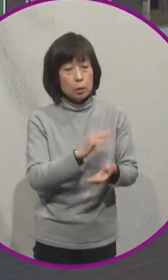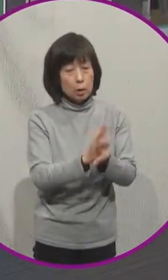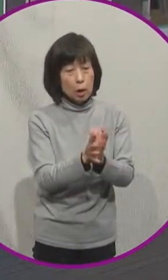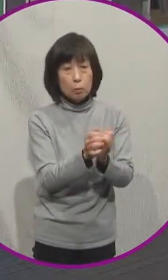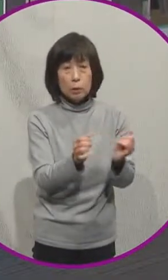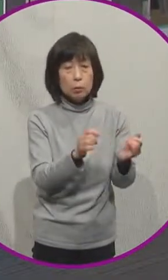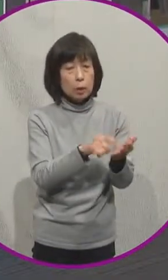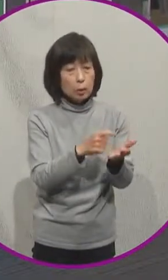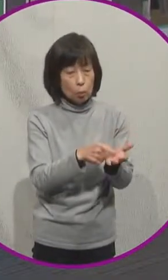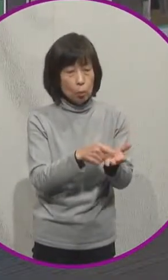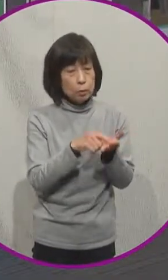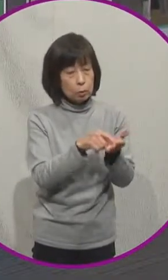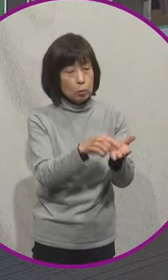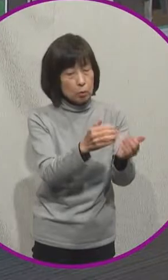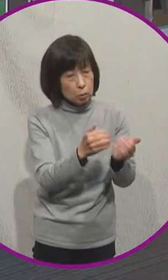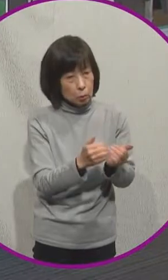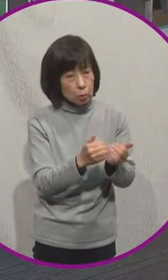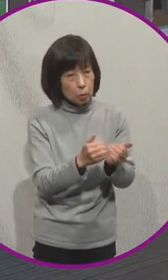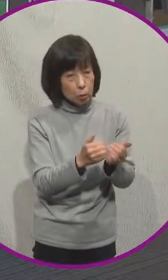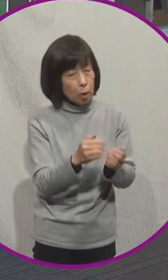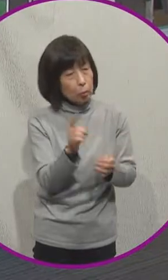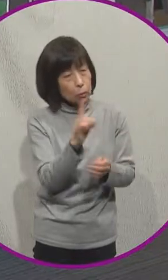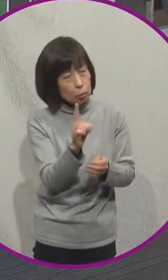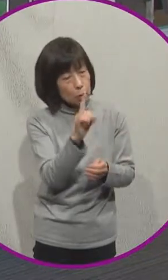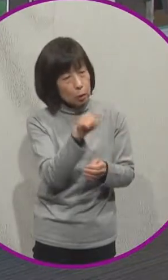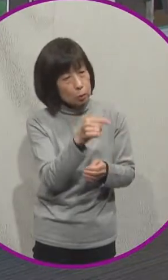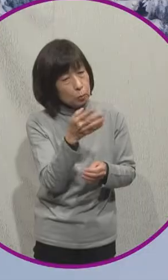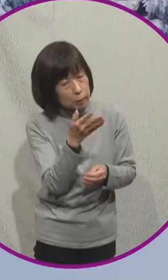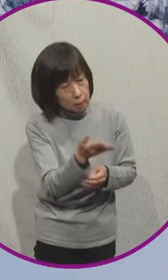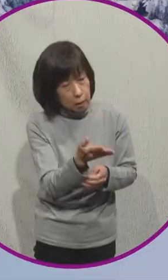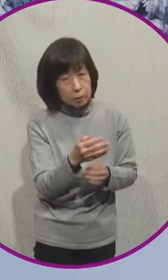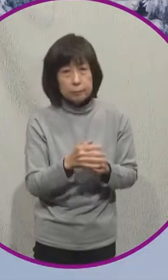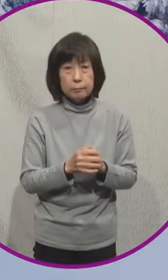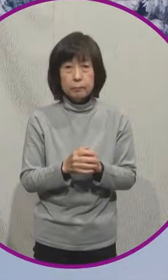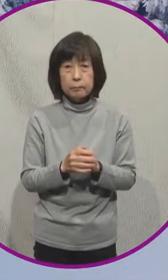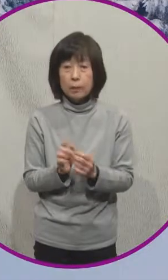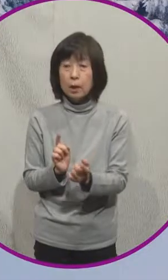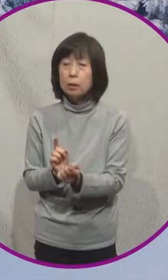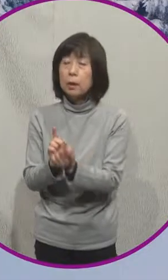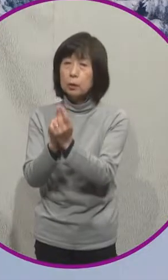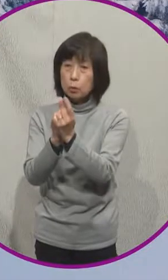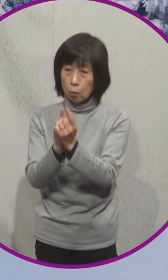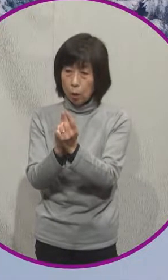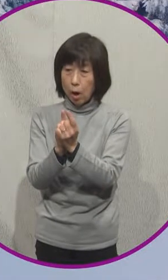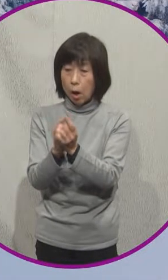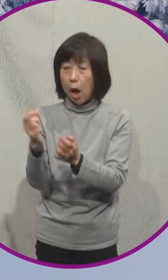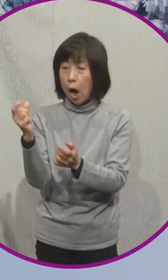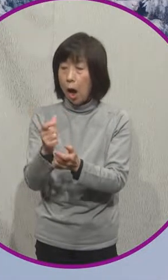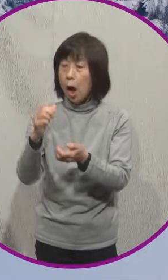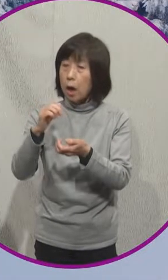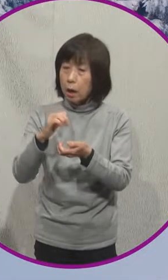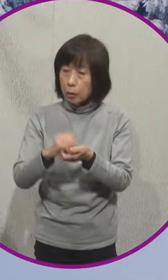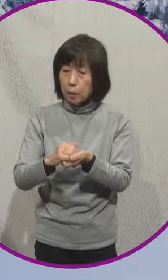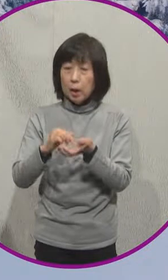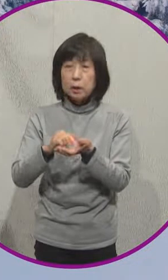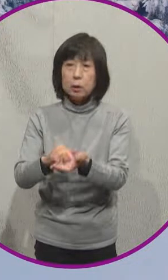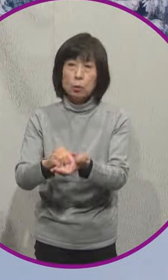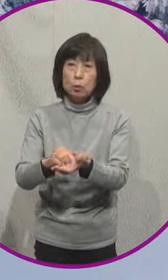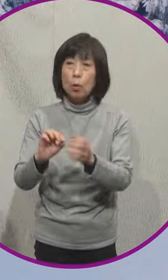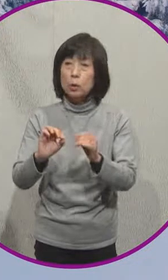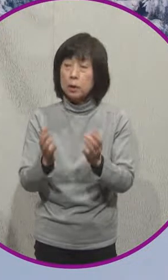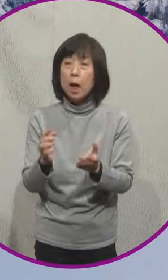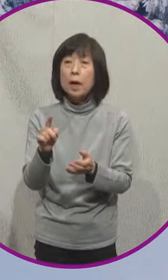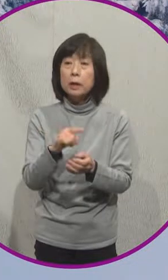ならないのはどのような人が該当するんでしょう対象となるのは確定申告を行わない人で